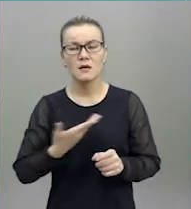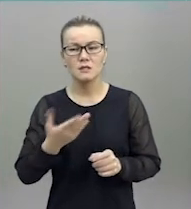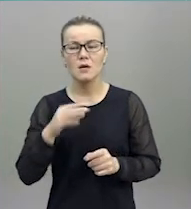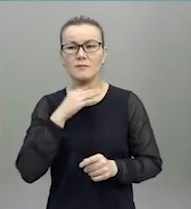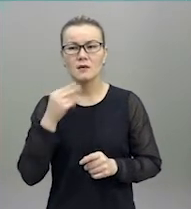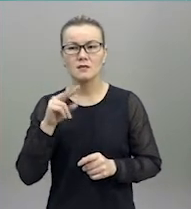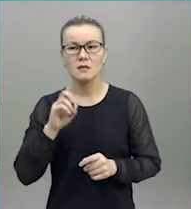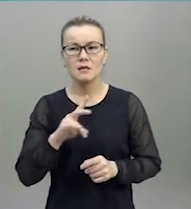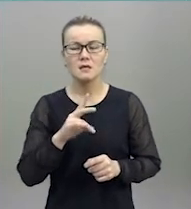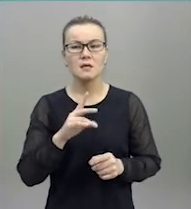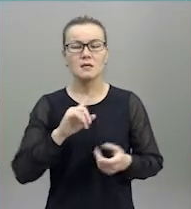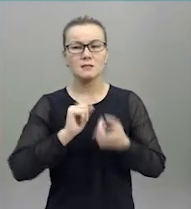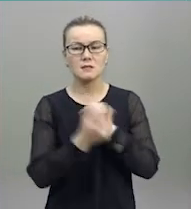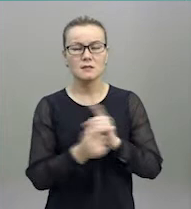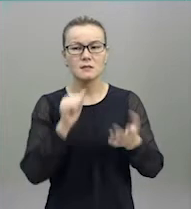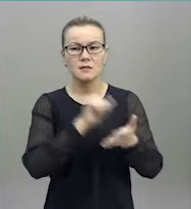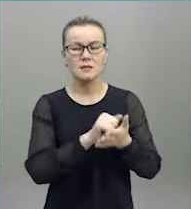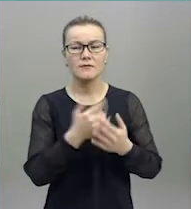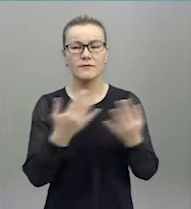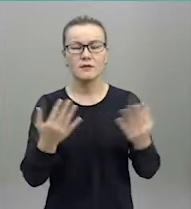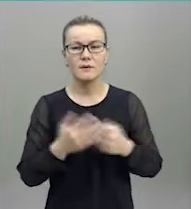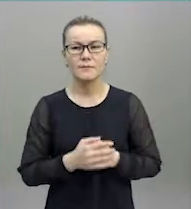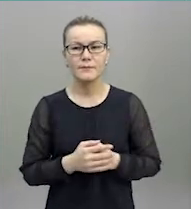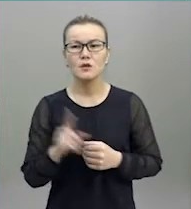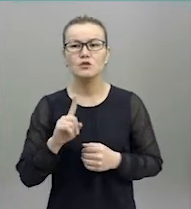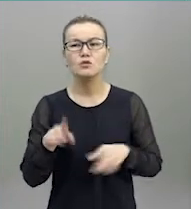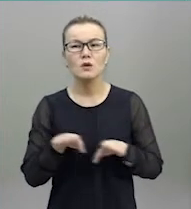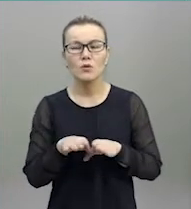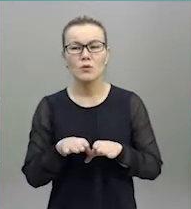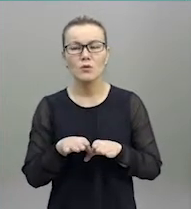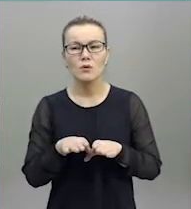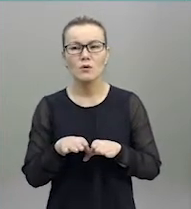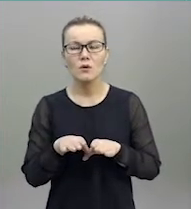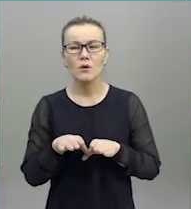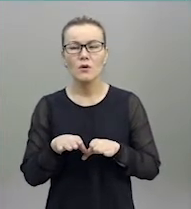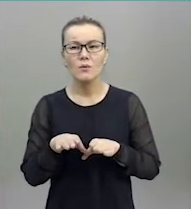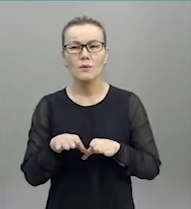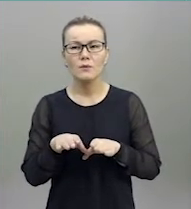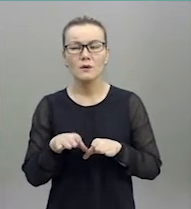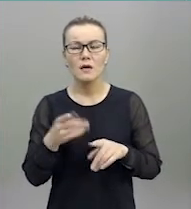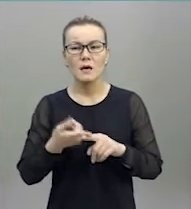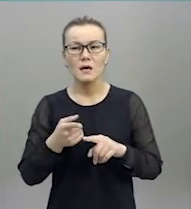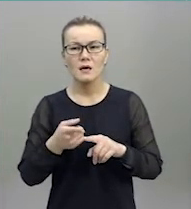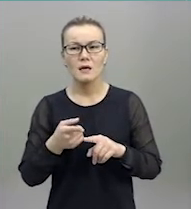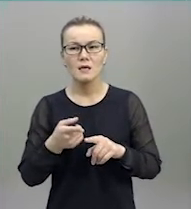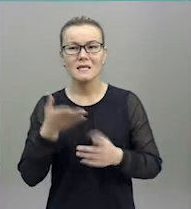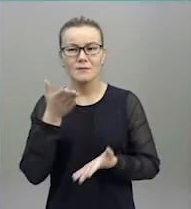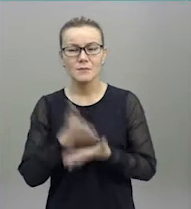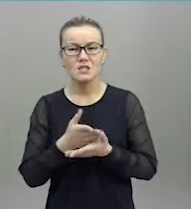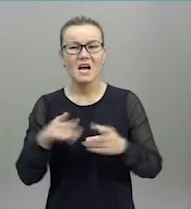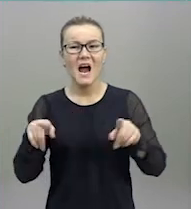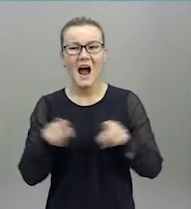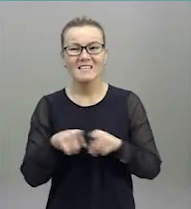станут а членом стандартного вида еще раз что такое подобные слагаемые это слагаемое ведь отличаюсь имеющие